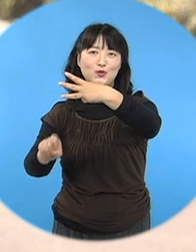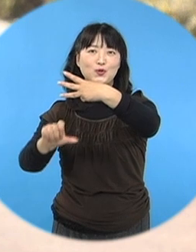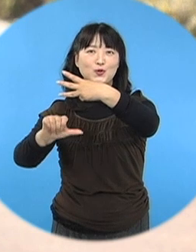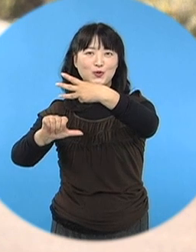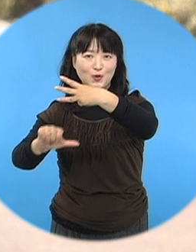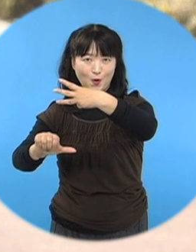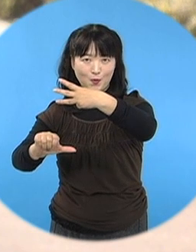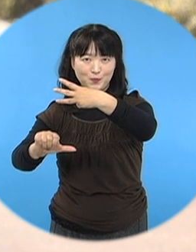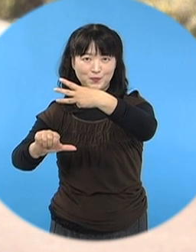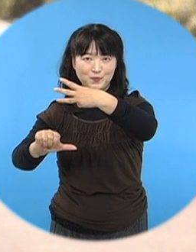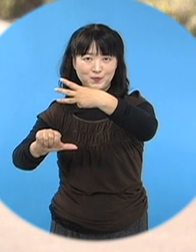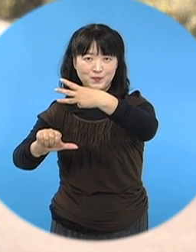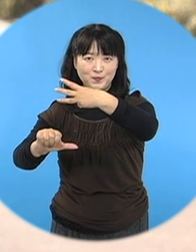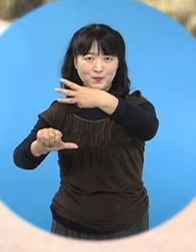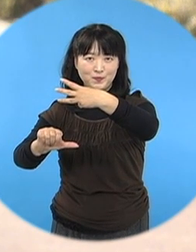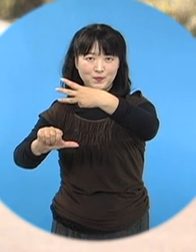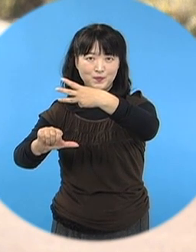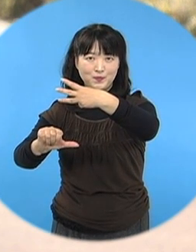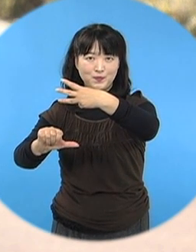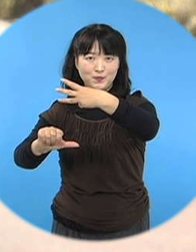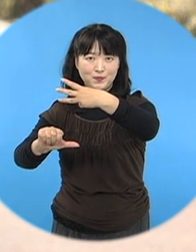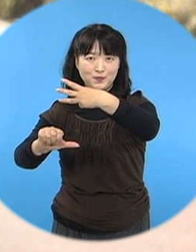日水曜日です。